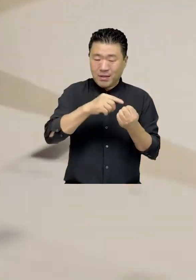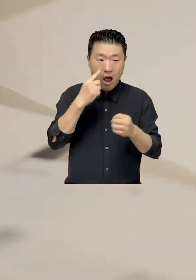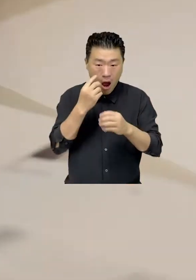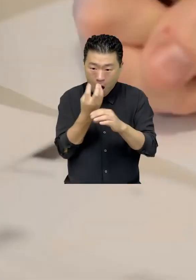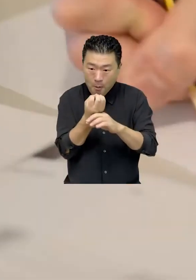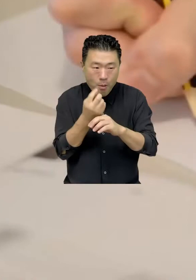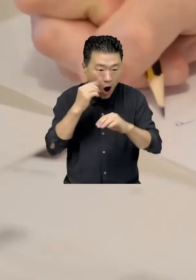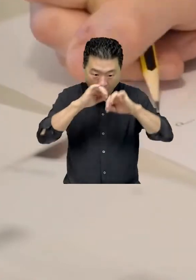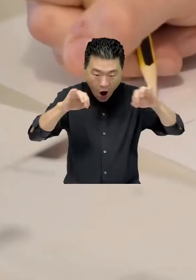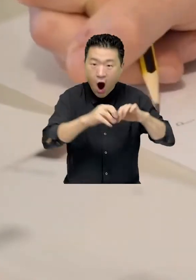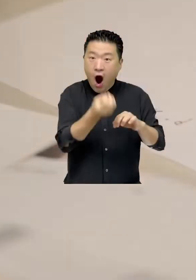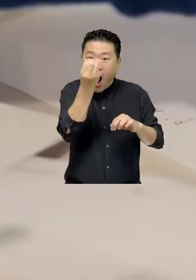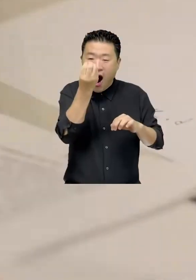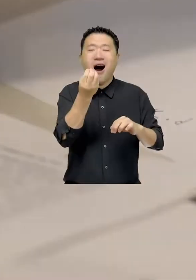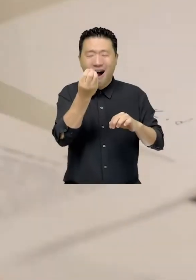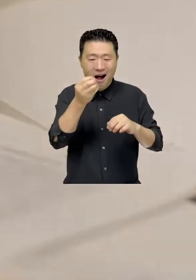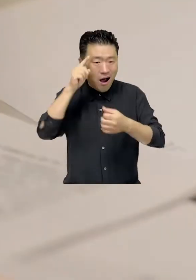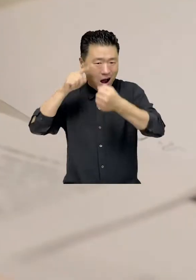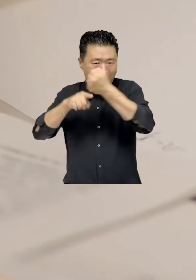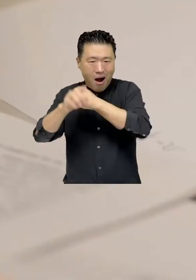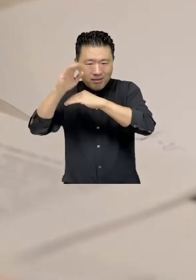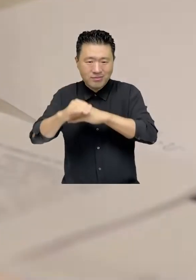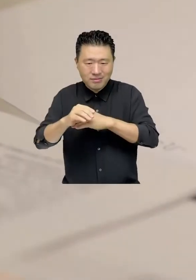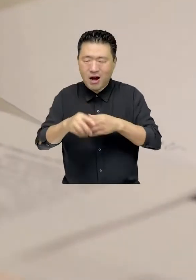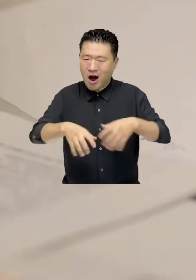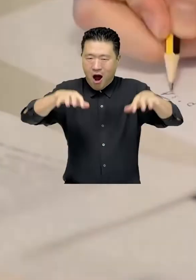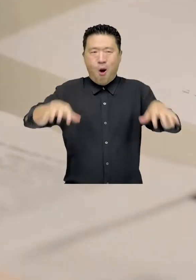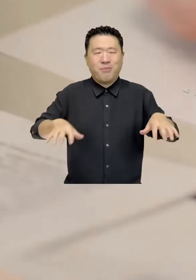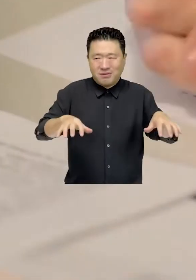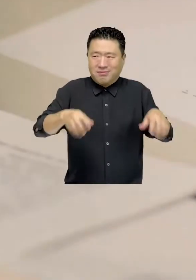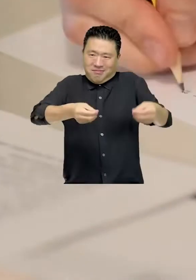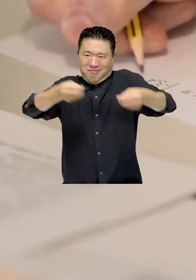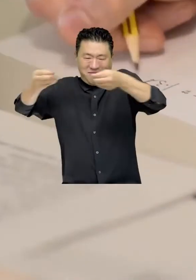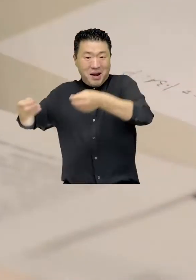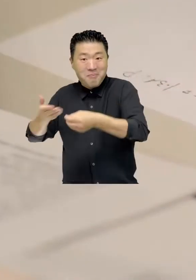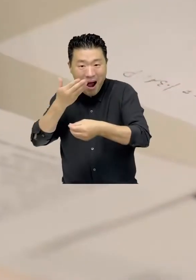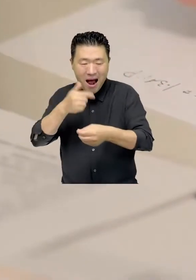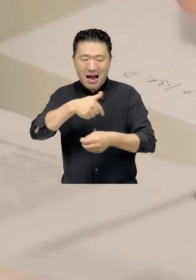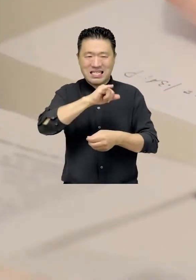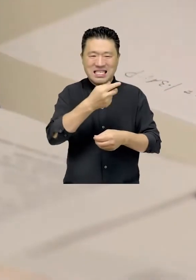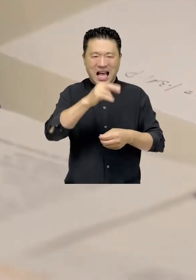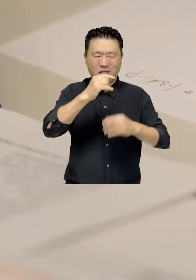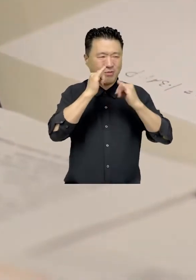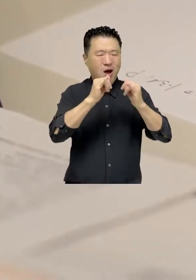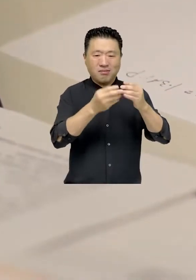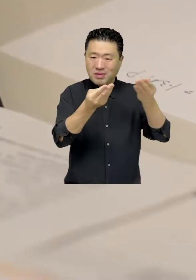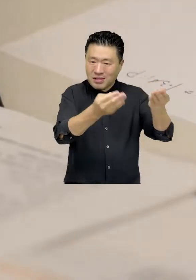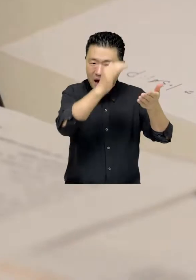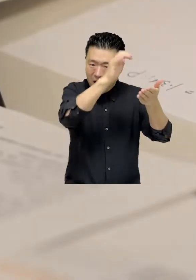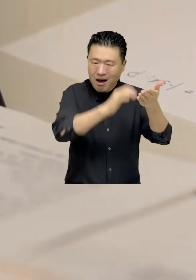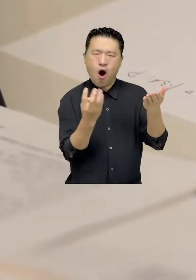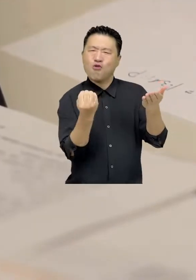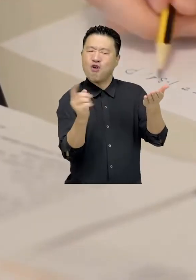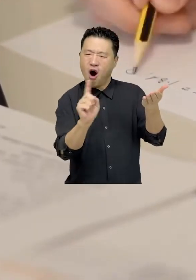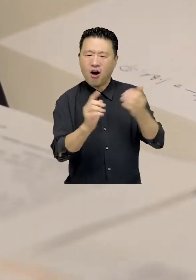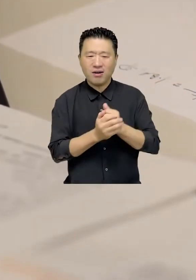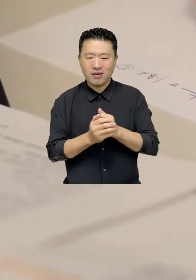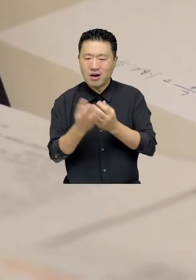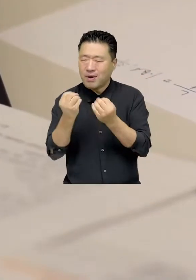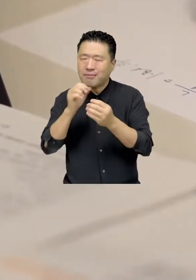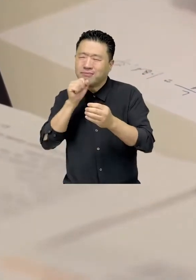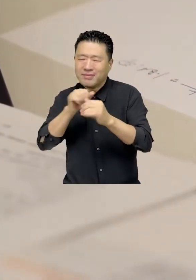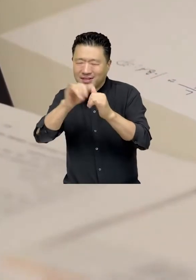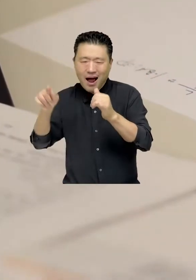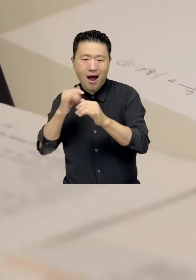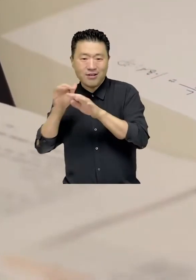수학에서 보물을 캔다고? 과학적으로 소파를 옮겨볼까? 기네스북에 오른 가장 큰 수는? 수학